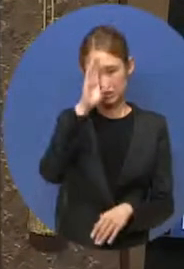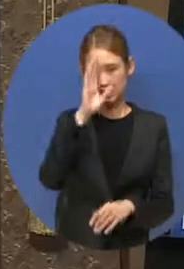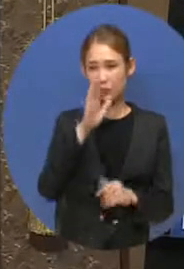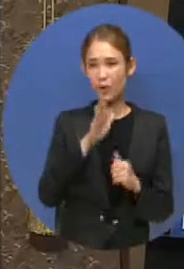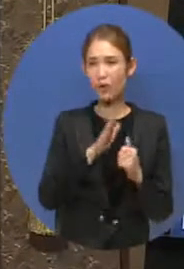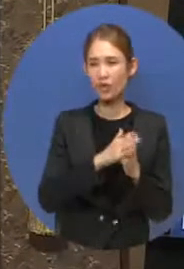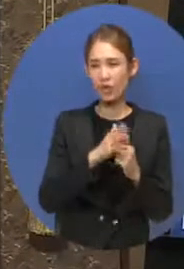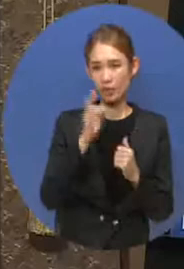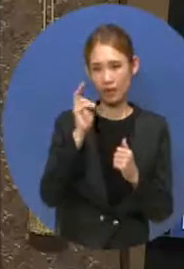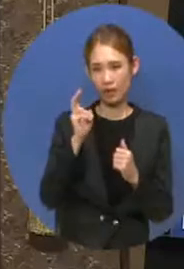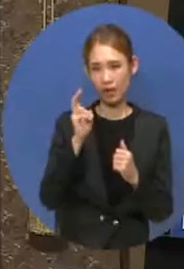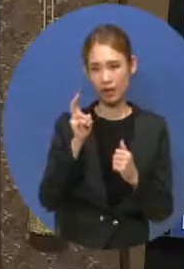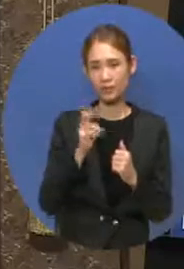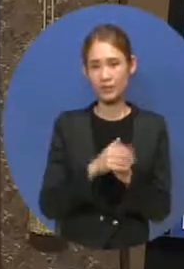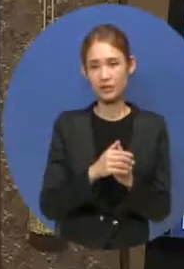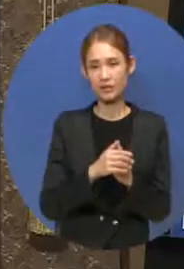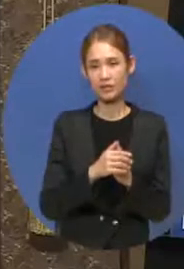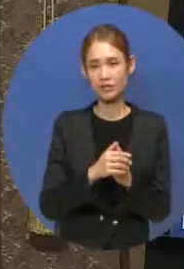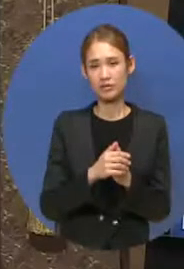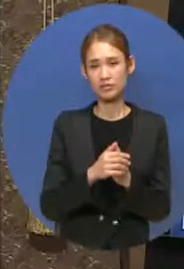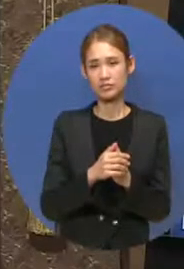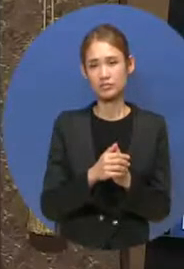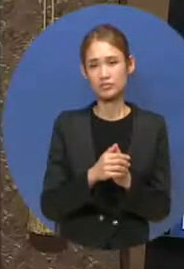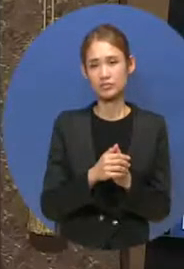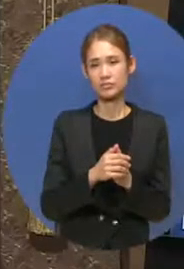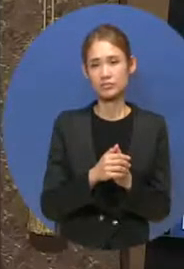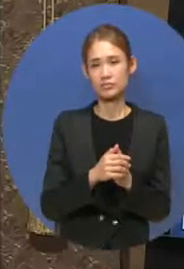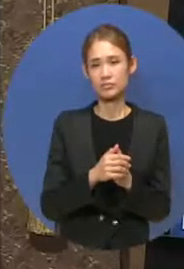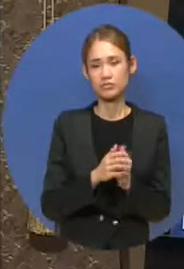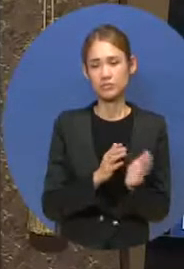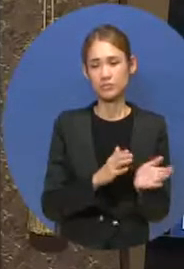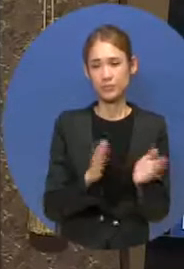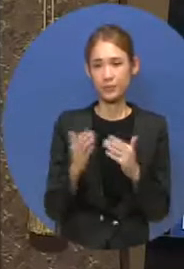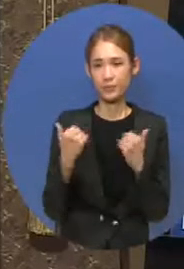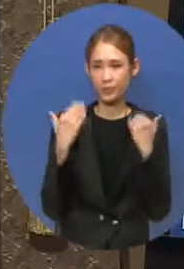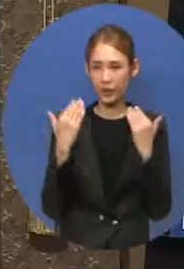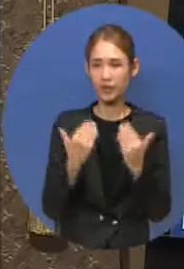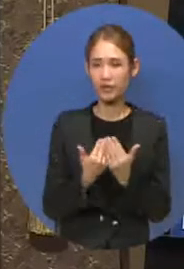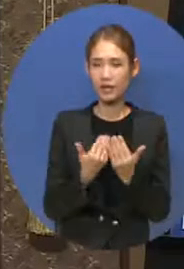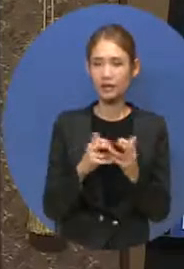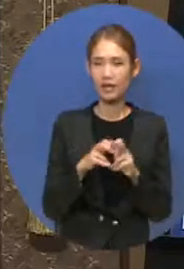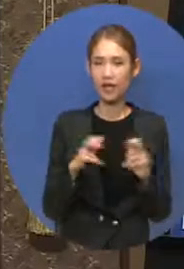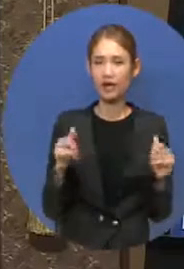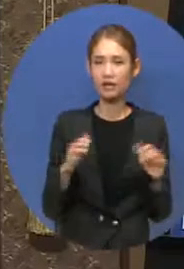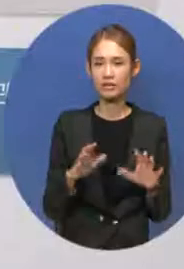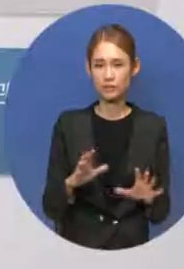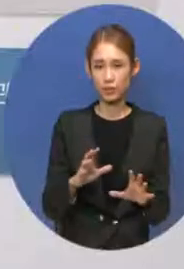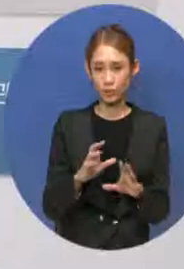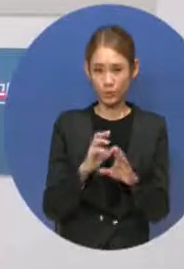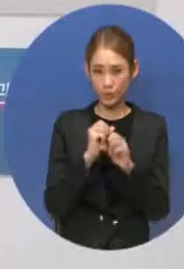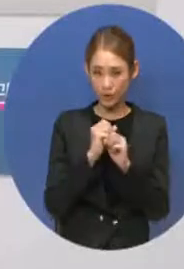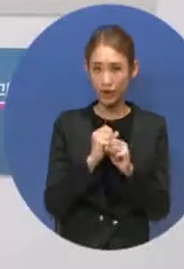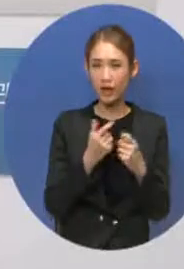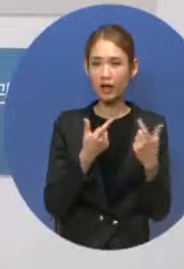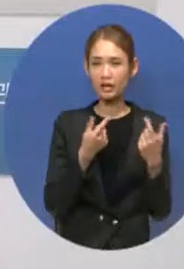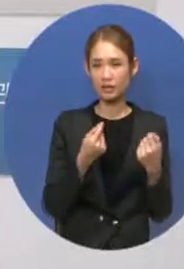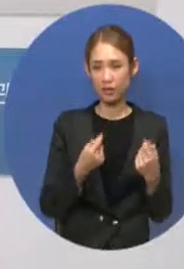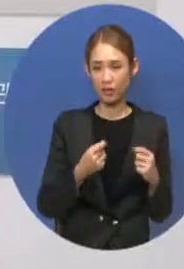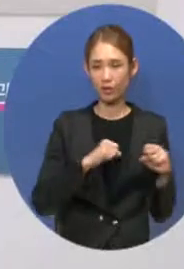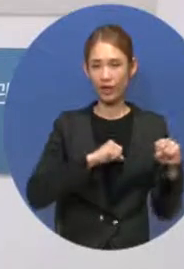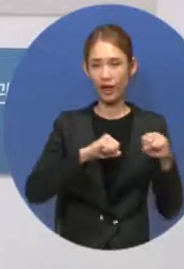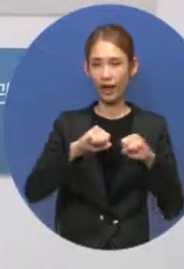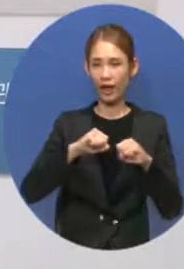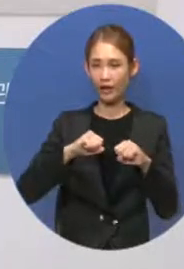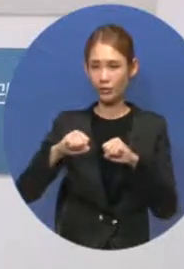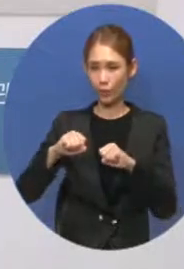것도 있을 것이다 네. 라는 겁니다. 그래서 어쨌든 발달장애인 입장에서 총체적으로 그렇게 행동하는